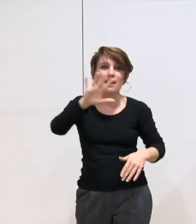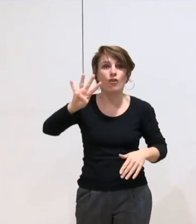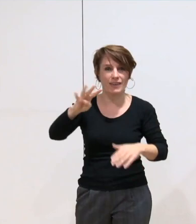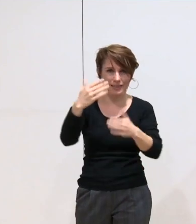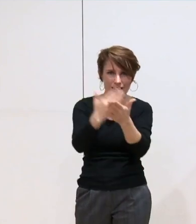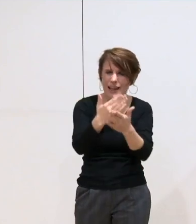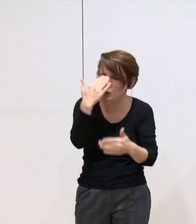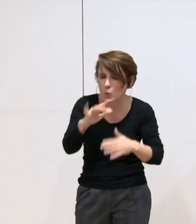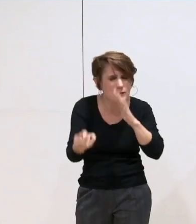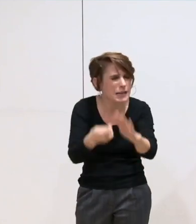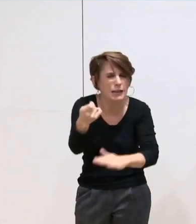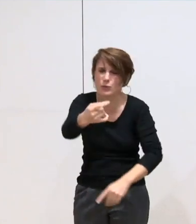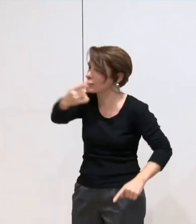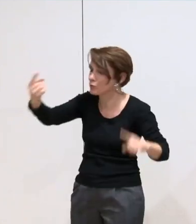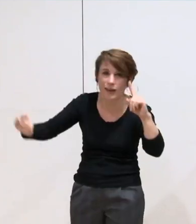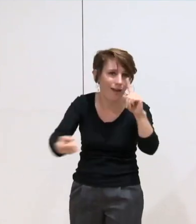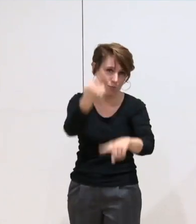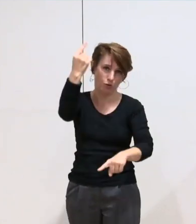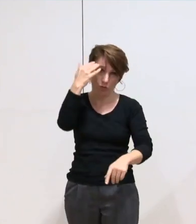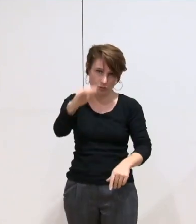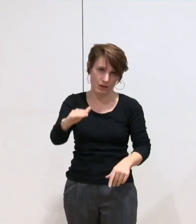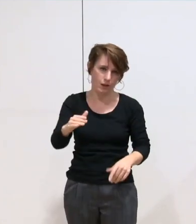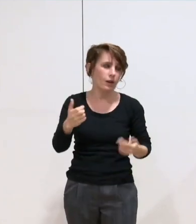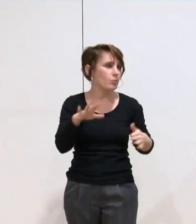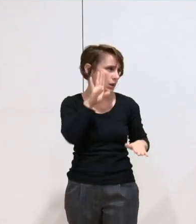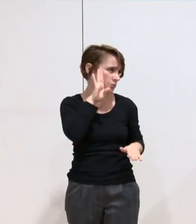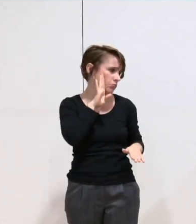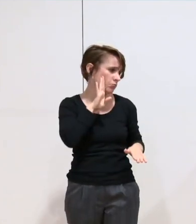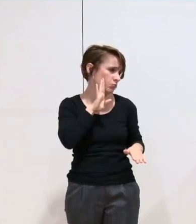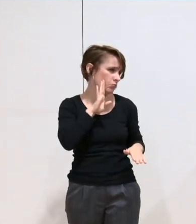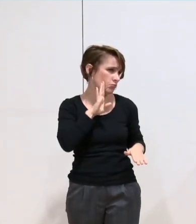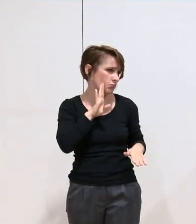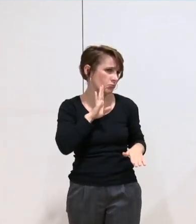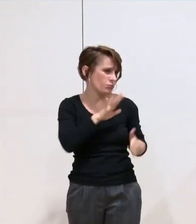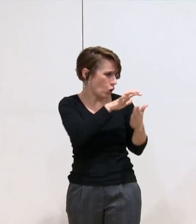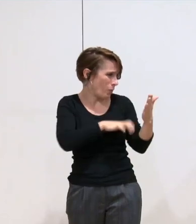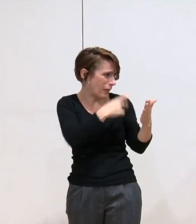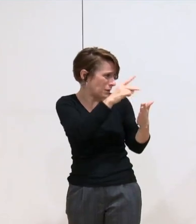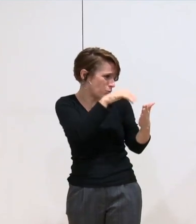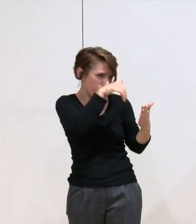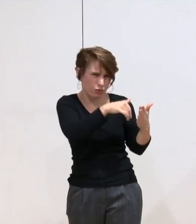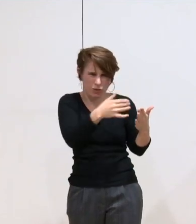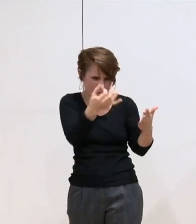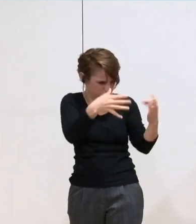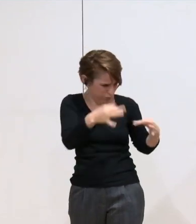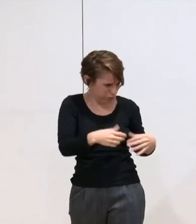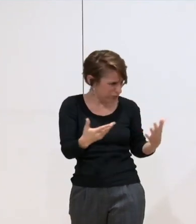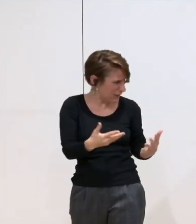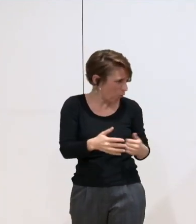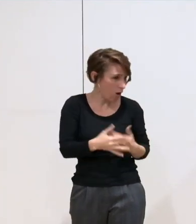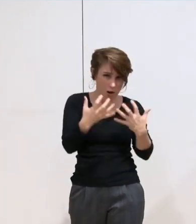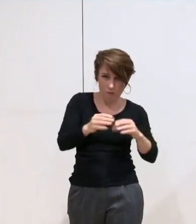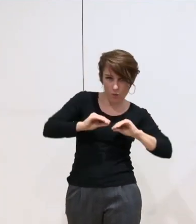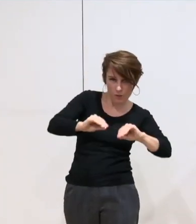c'est fondamental. Mais est-ce que vous pourriez dire aux élus de base ce qu'il y a là-dedans? Voulez-vous faire des cours supplémentaires dans